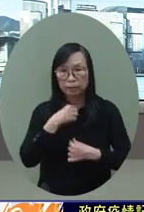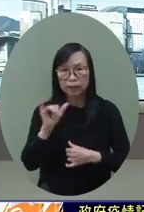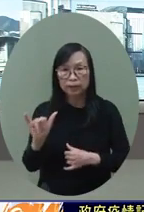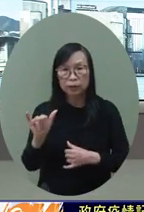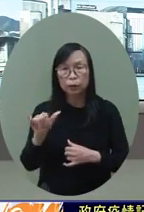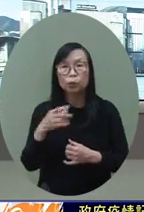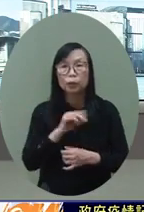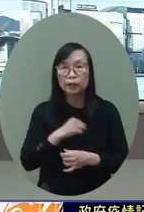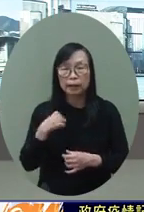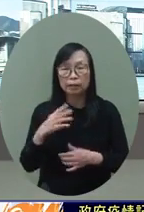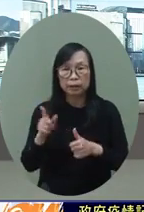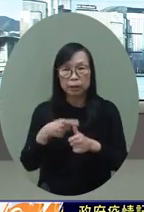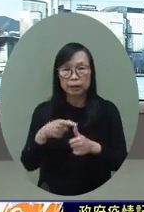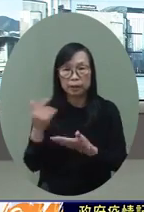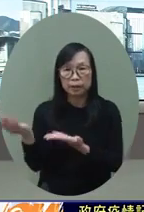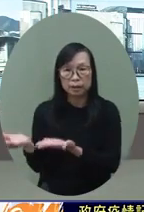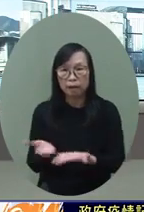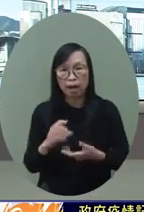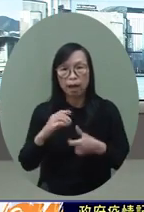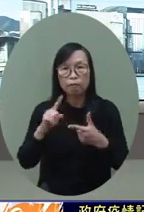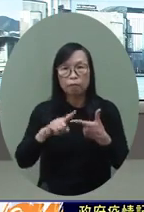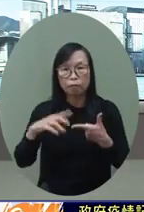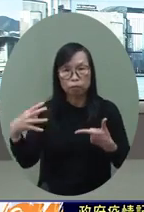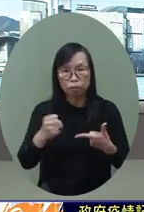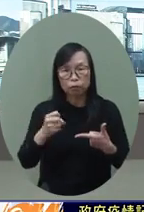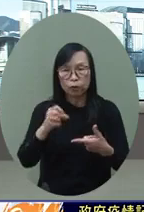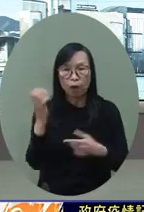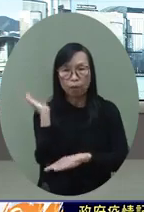玲醫生。首先我先請副局長先發言嘅。